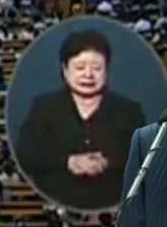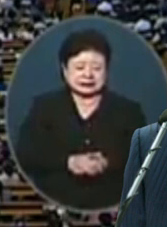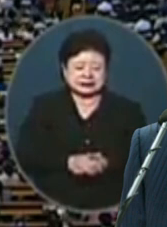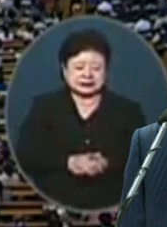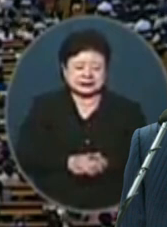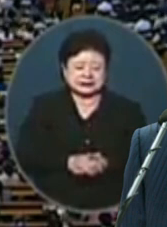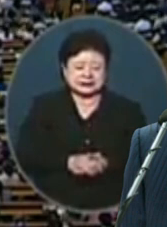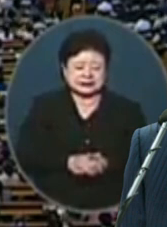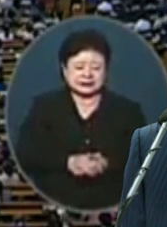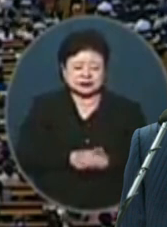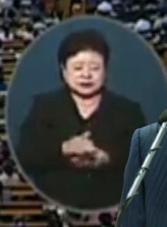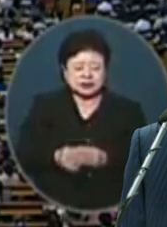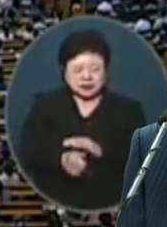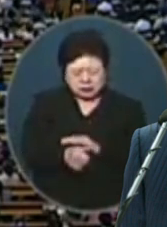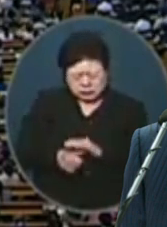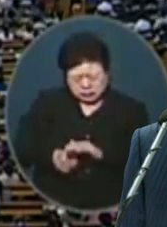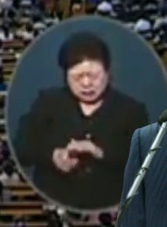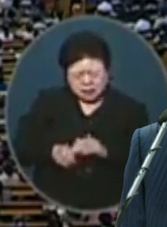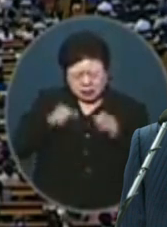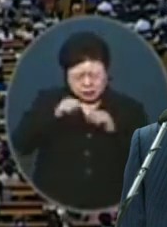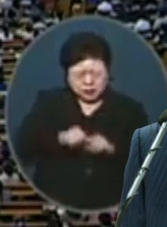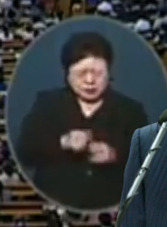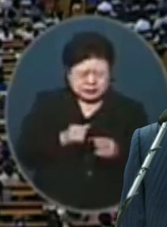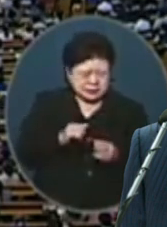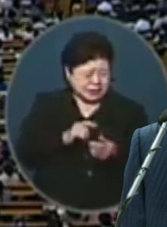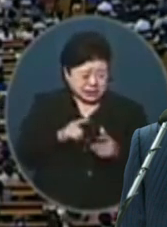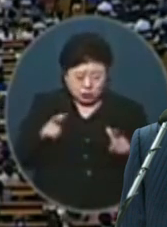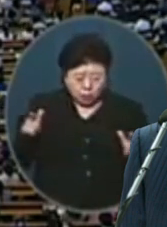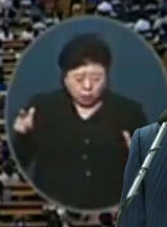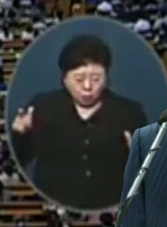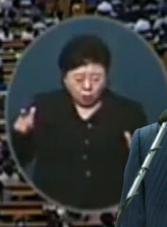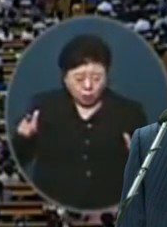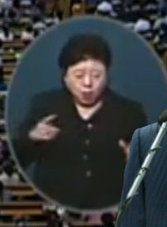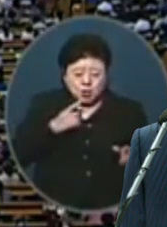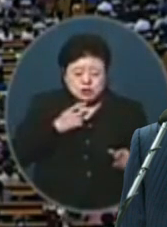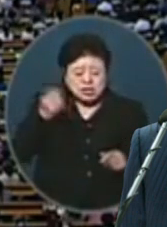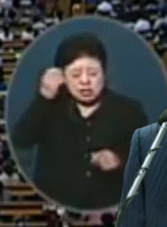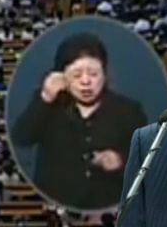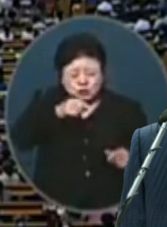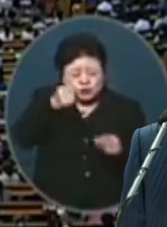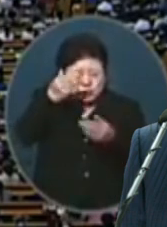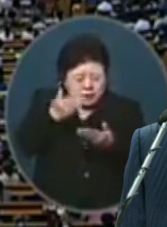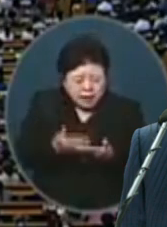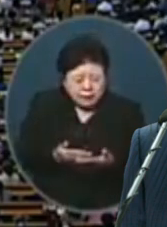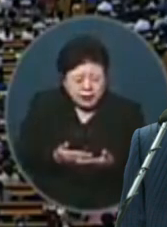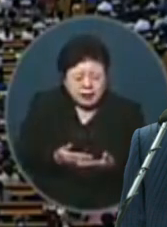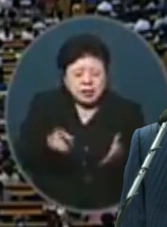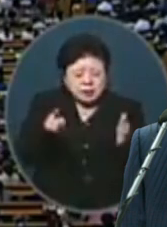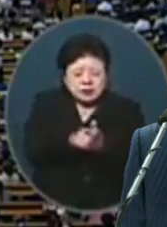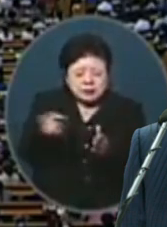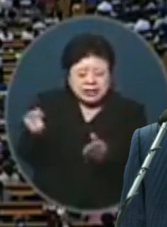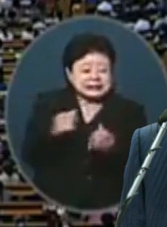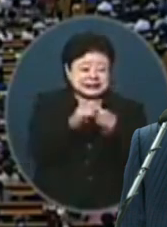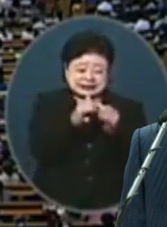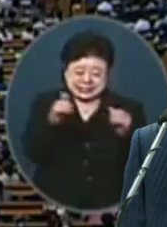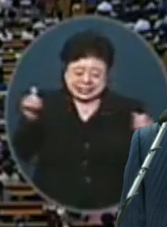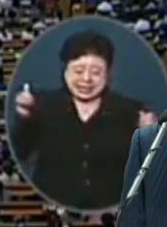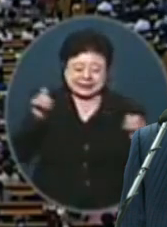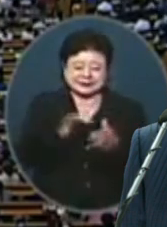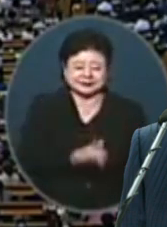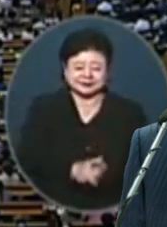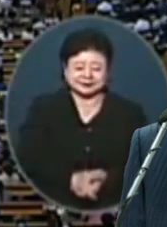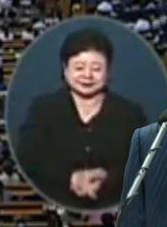하시느니라. 우리는 뒤로 물러가 멸망할 자가 아니요 오직 영혼을 구원하며 이르는 믿음을 가진